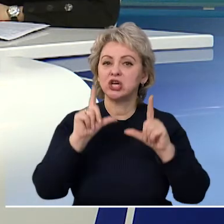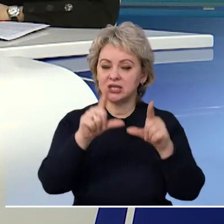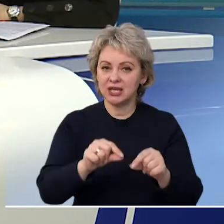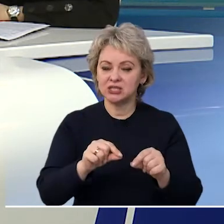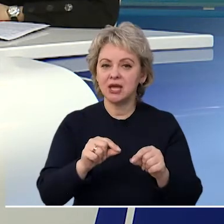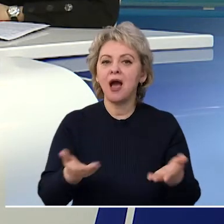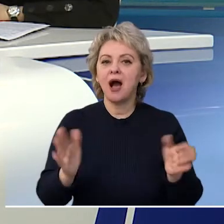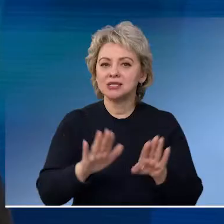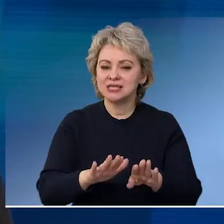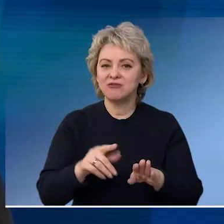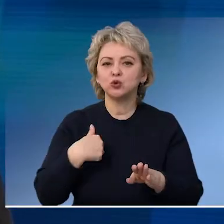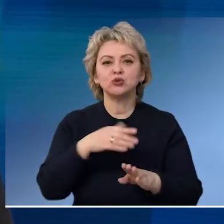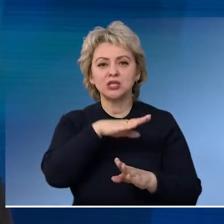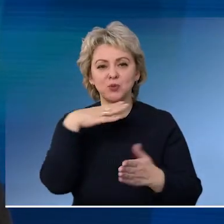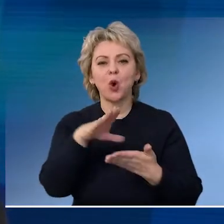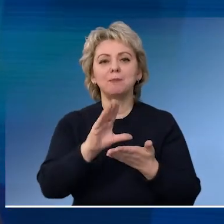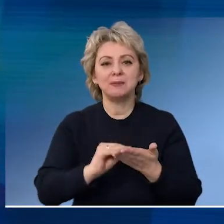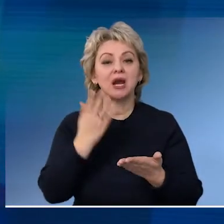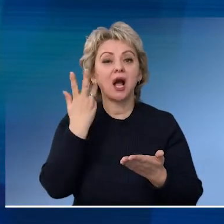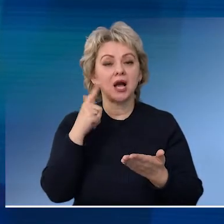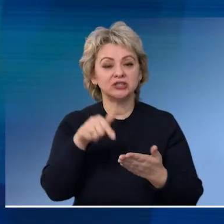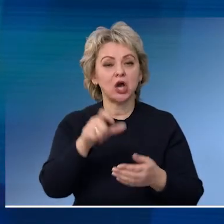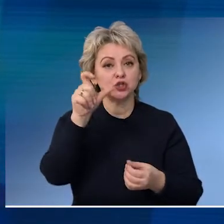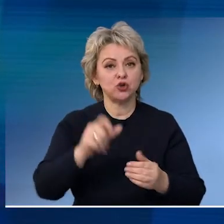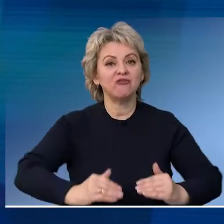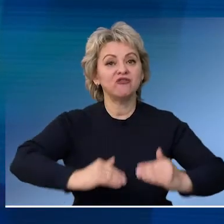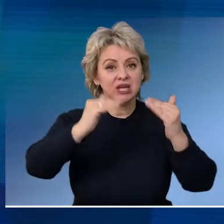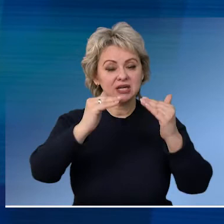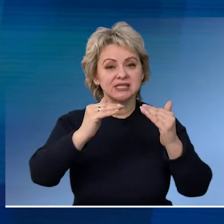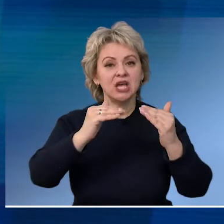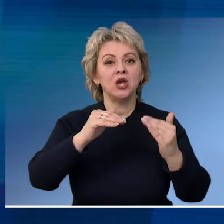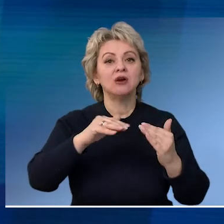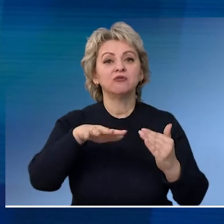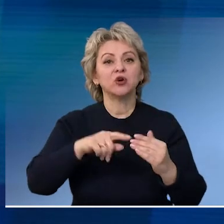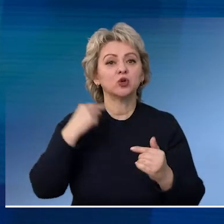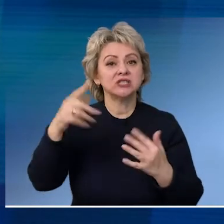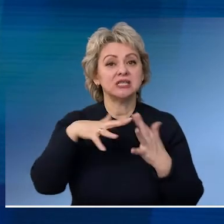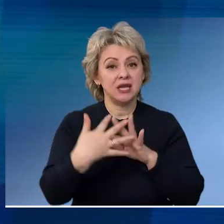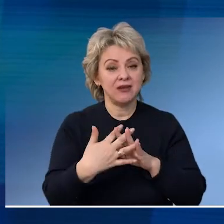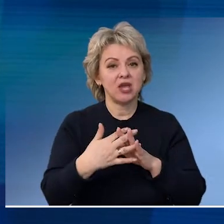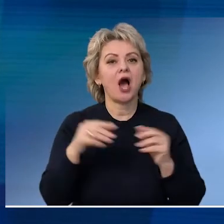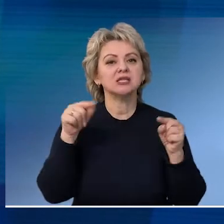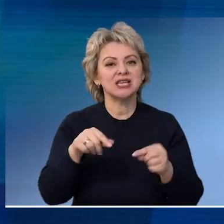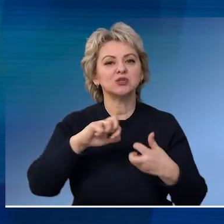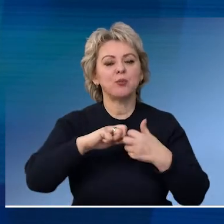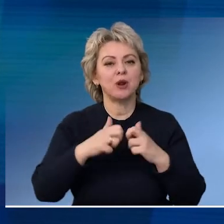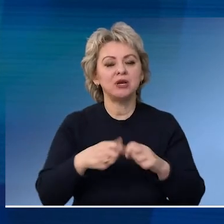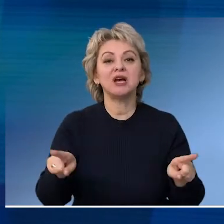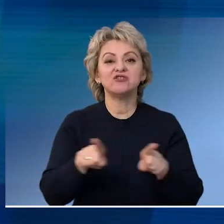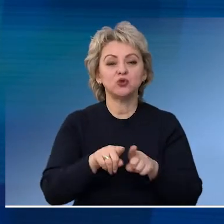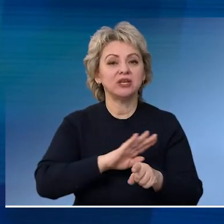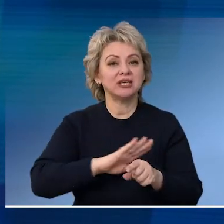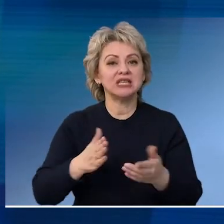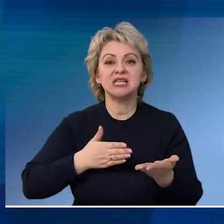да, оставляя, потому что у нас же много примеров, когда человек вырос в глубинке, соответственно, здесь проблема,